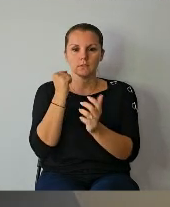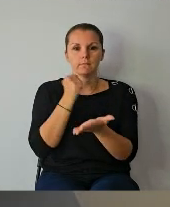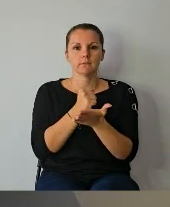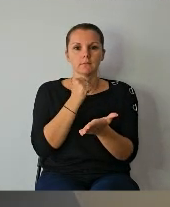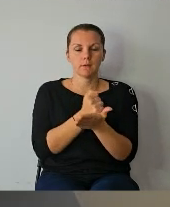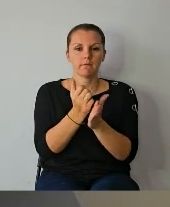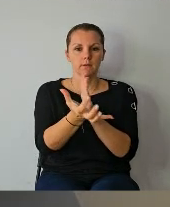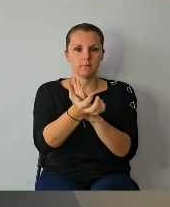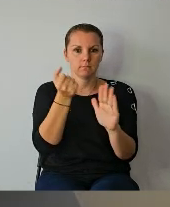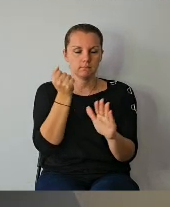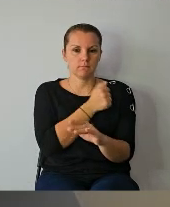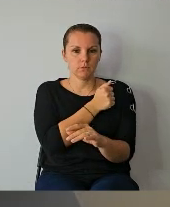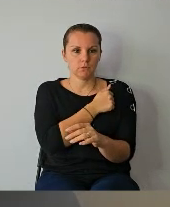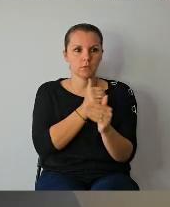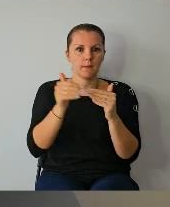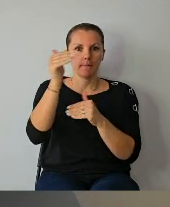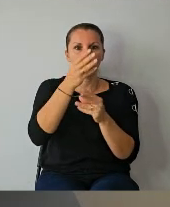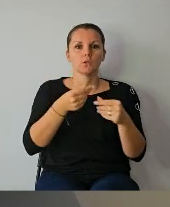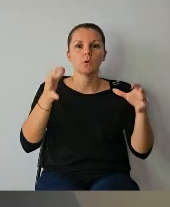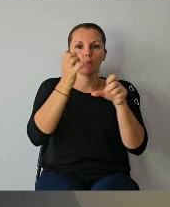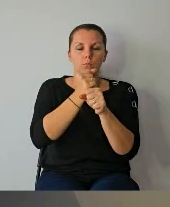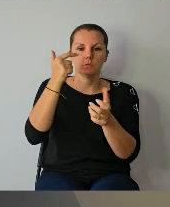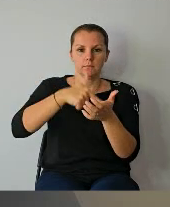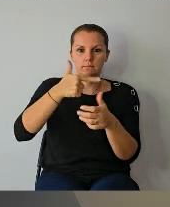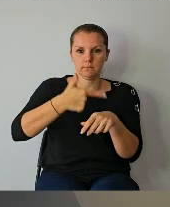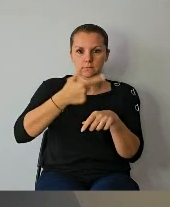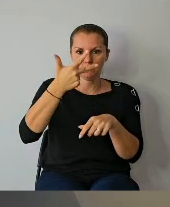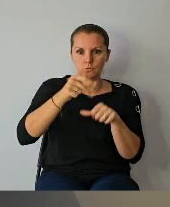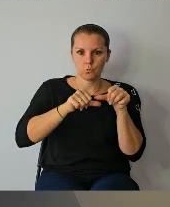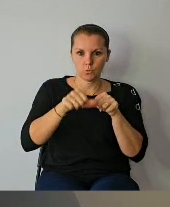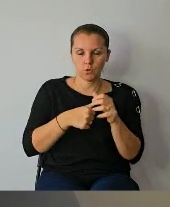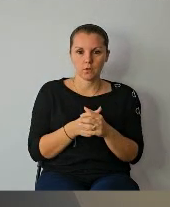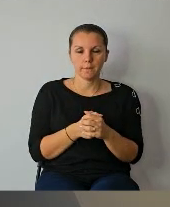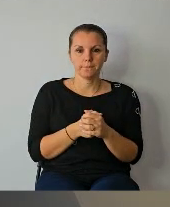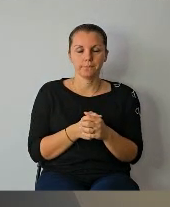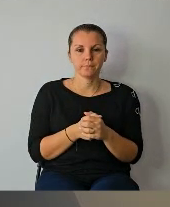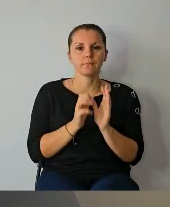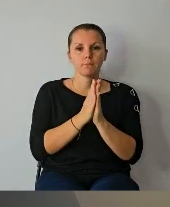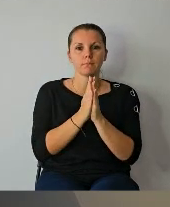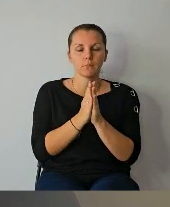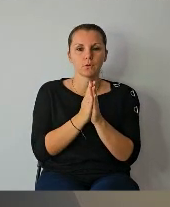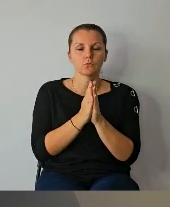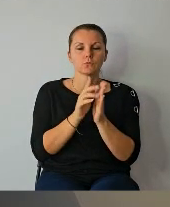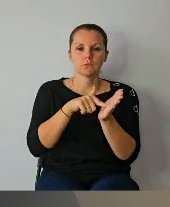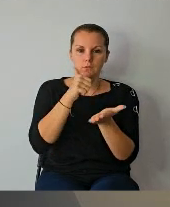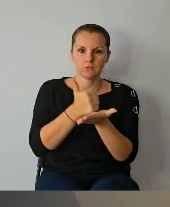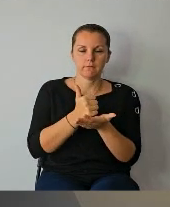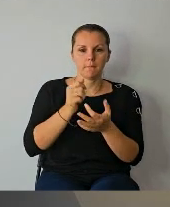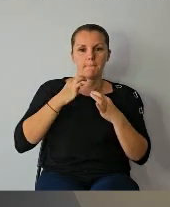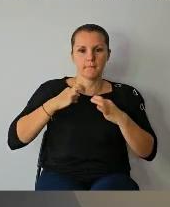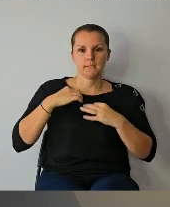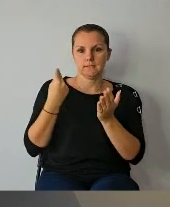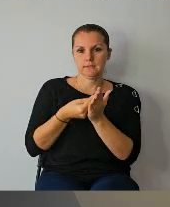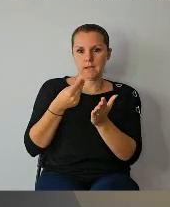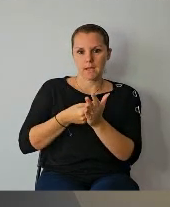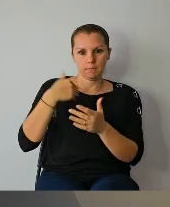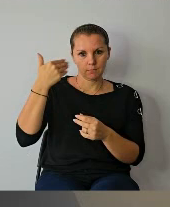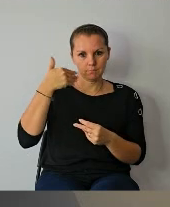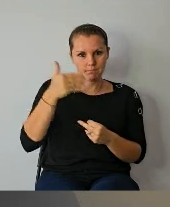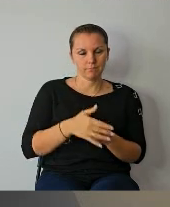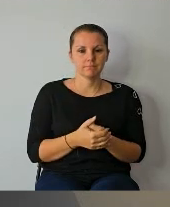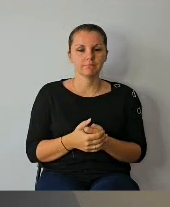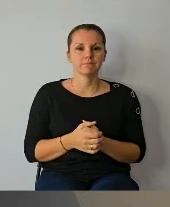sprawie zaciągnięcia zobowiązania ponad budżet na 2023 rok. Bardzo proszę również panią skarbnik Dorotę Witego o zreferowanie